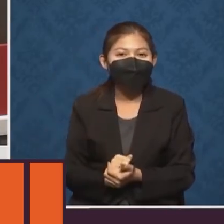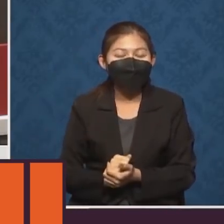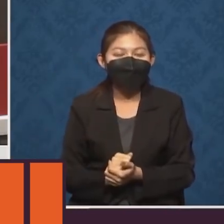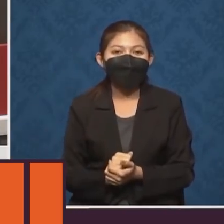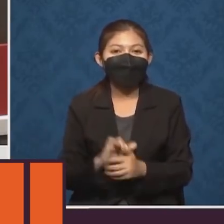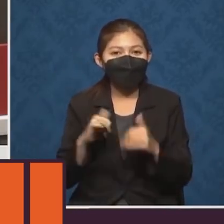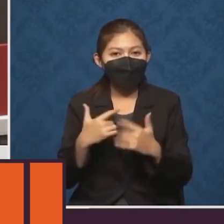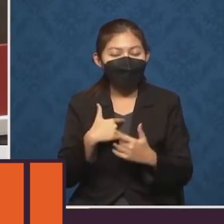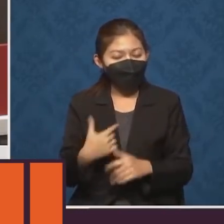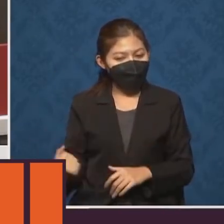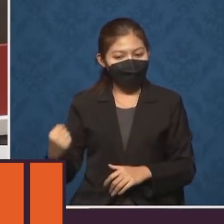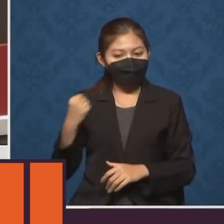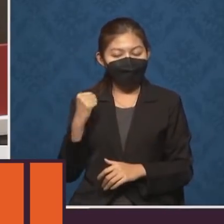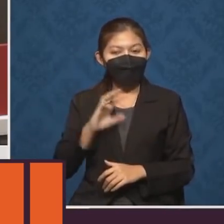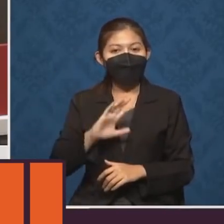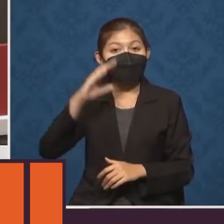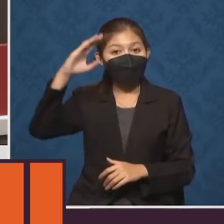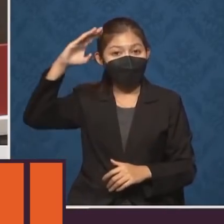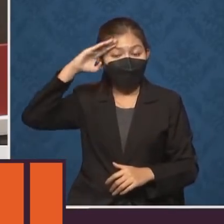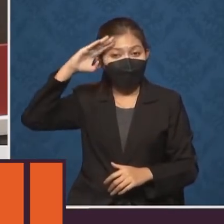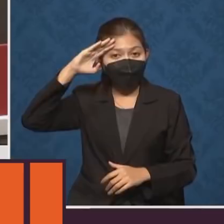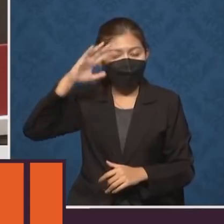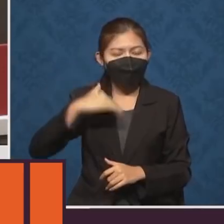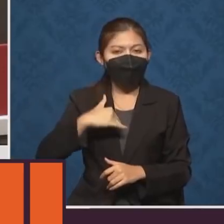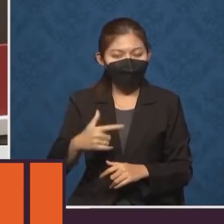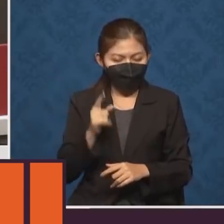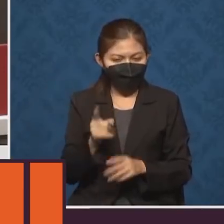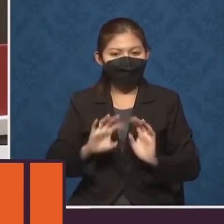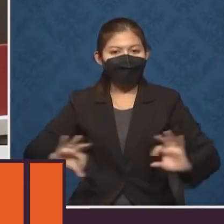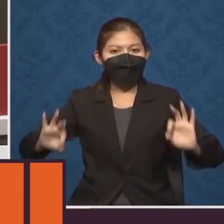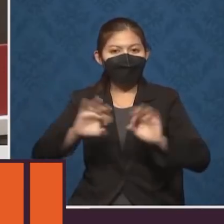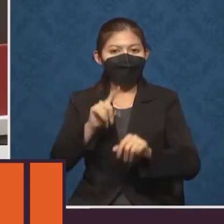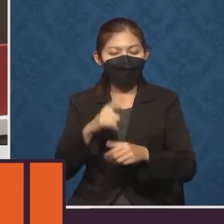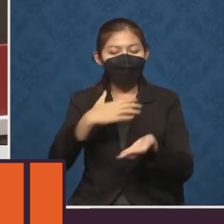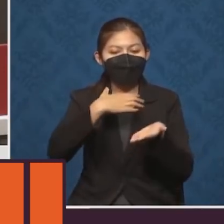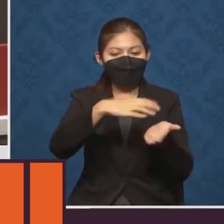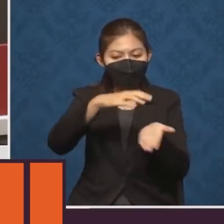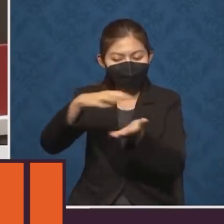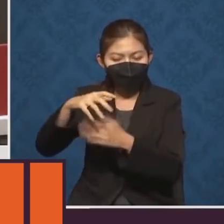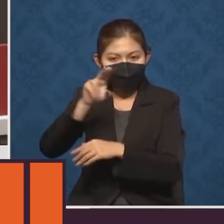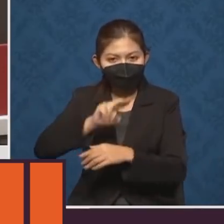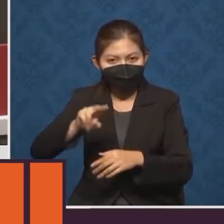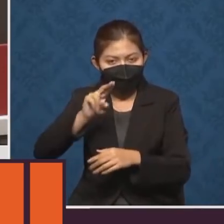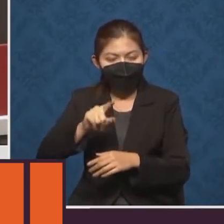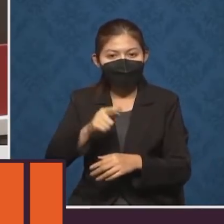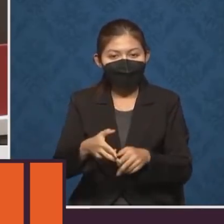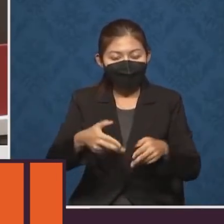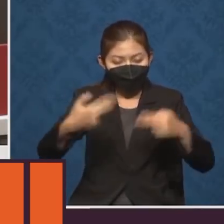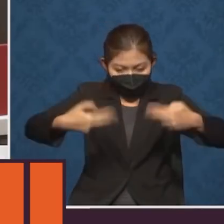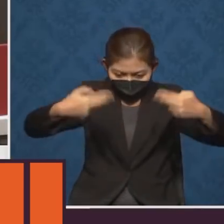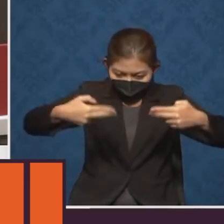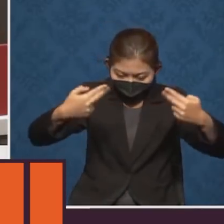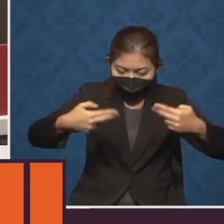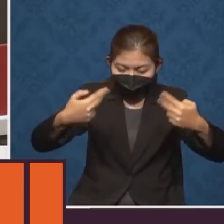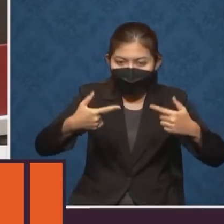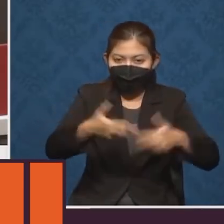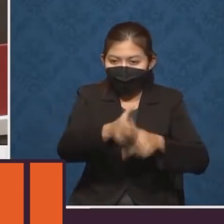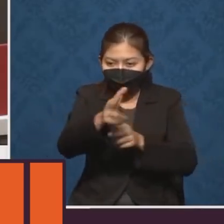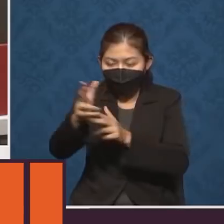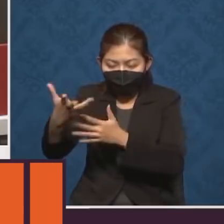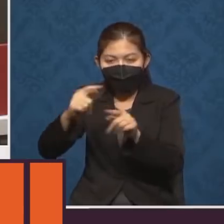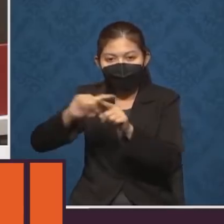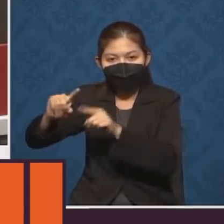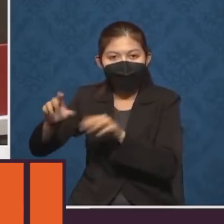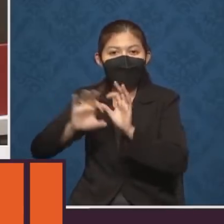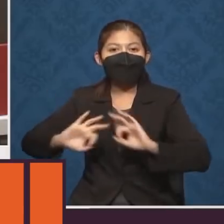อันนี้เป็นความมั่นคงการทหารเราจำเป็นต้องผลิตสิ่งเหล่านี้เพื่อเอาไว้ใช้ยามศึกสงครามผมคิดว่า